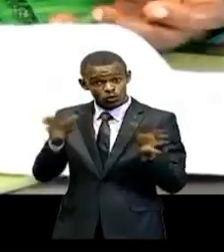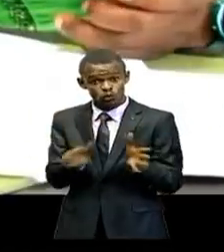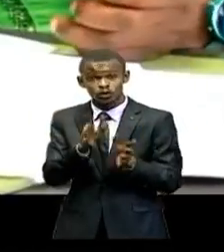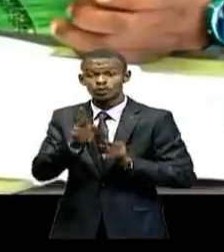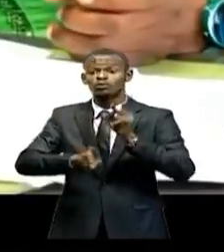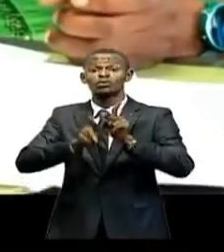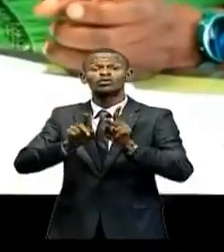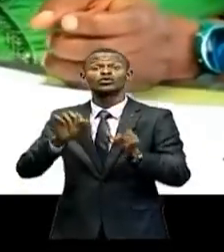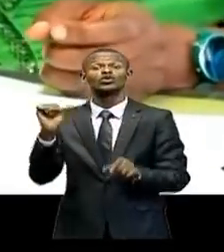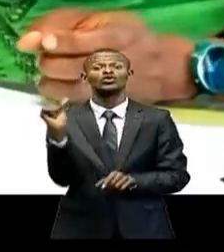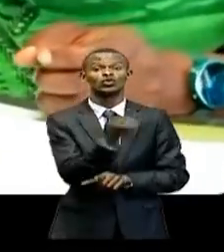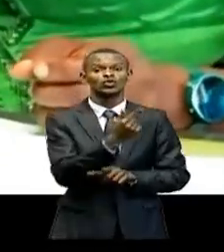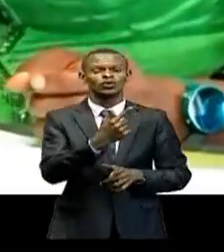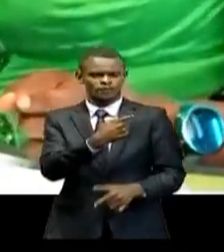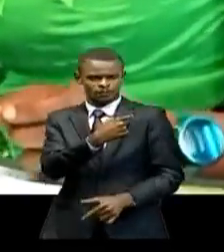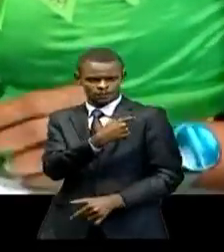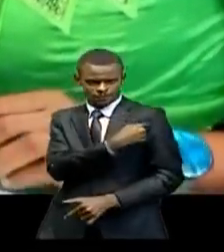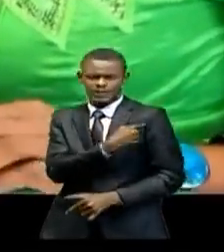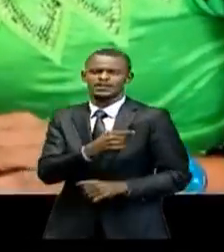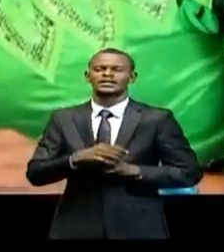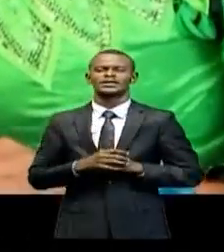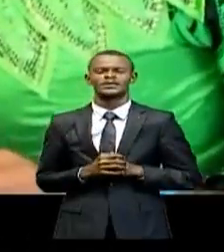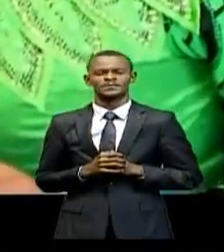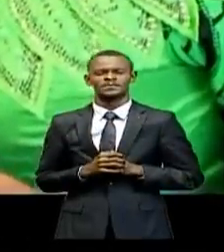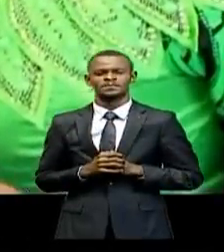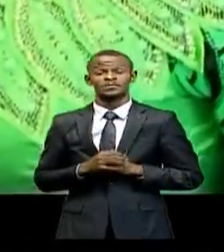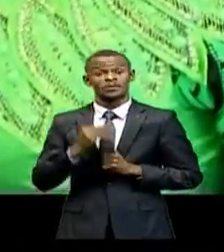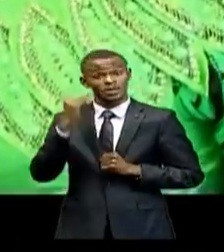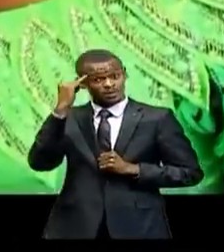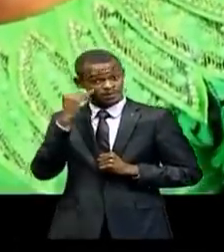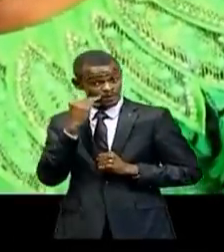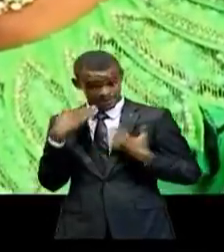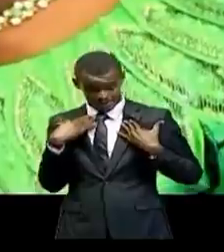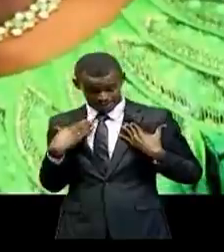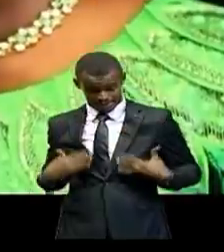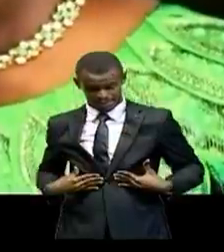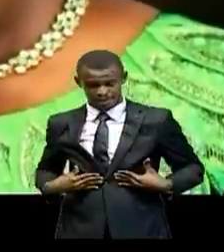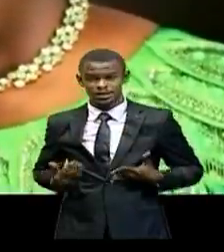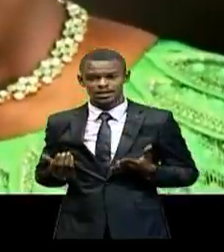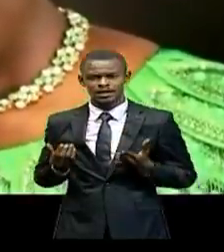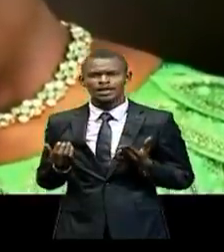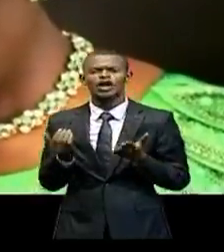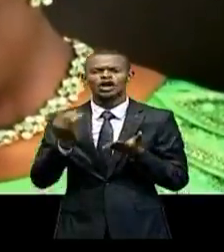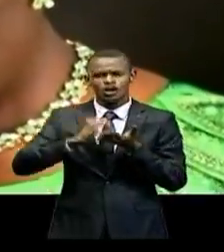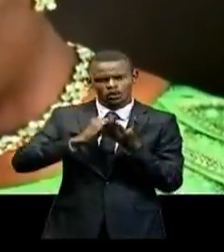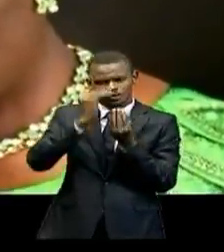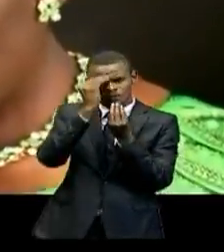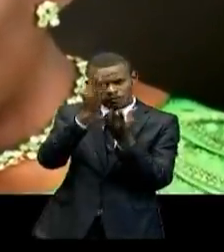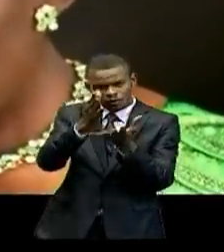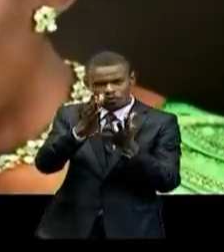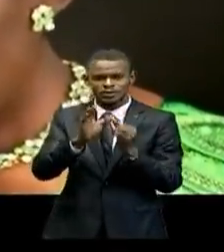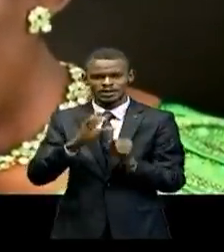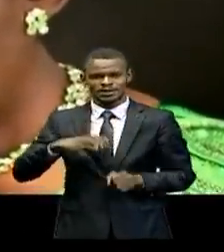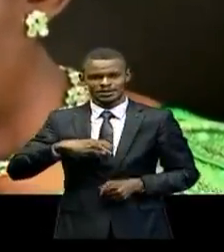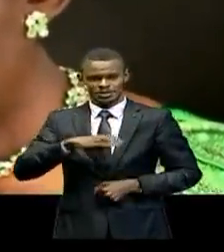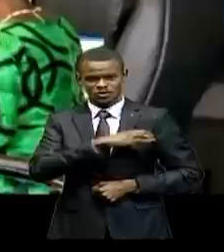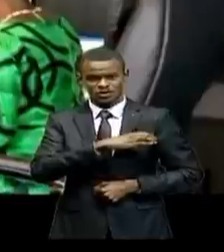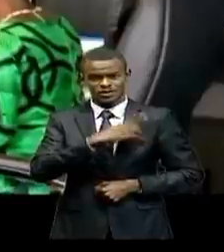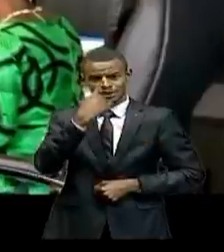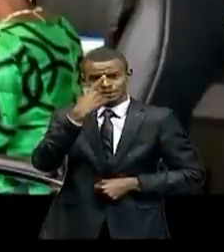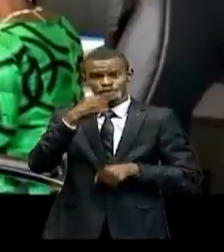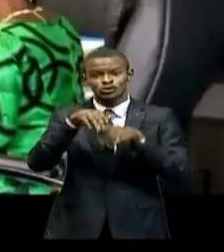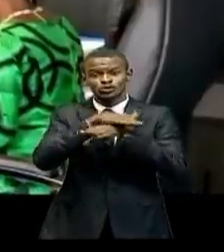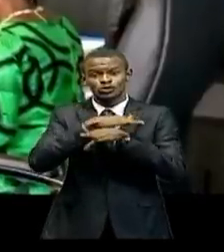vacciner. Le ministre de la Santé a également informé le Conseil de l'évolution positive de